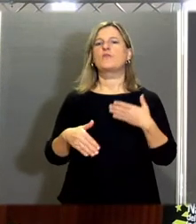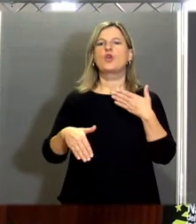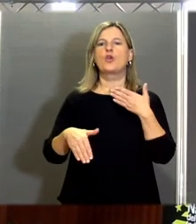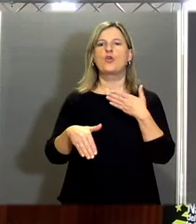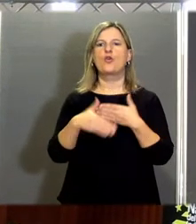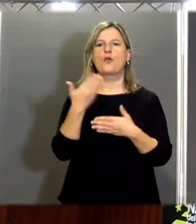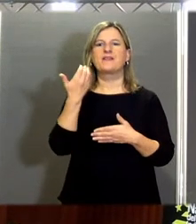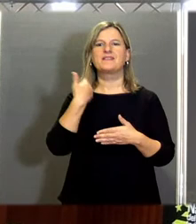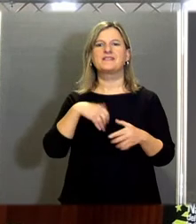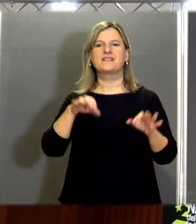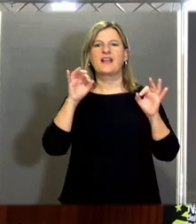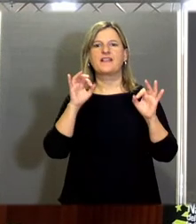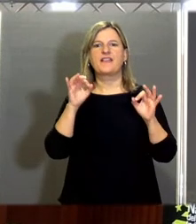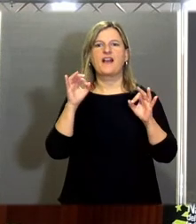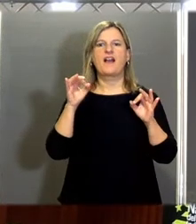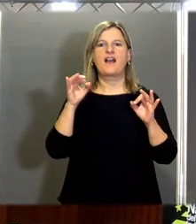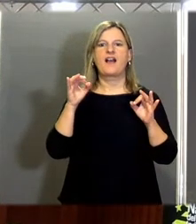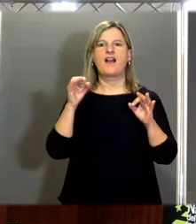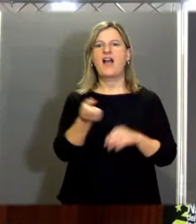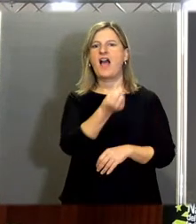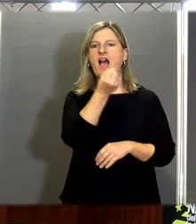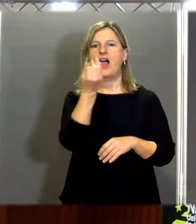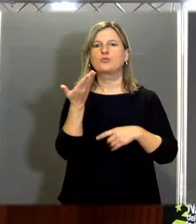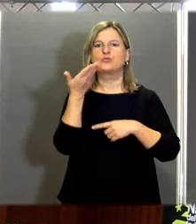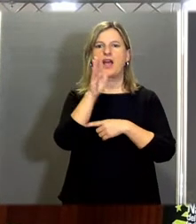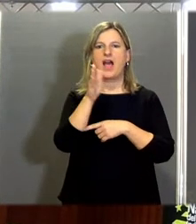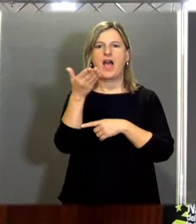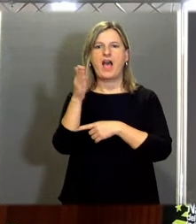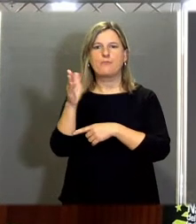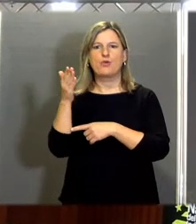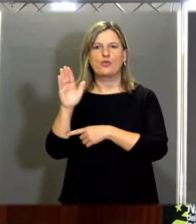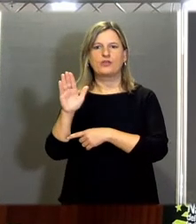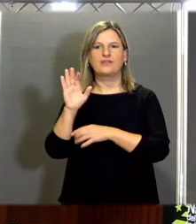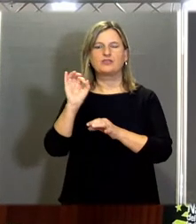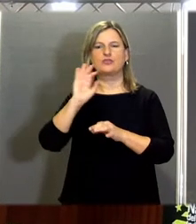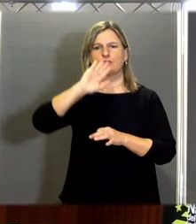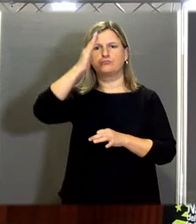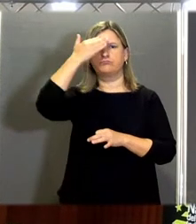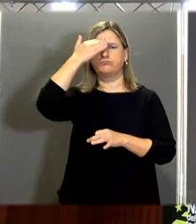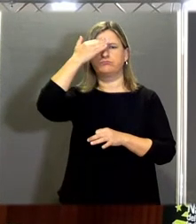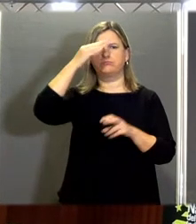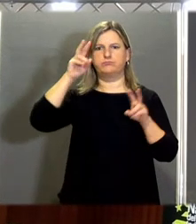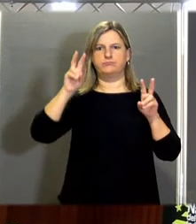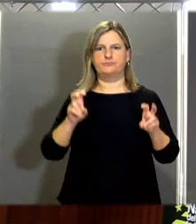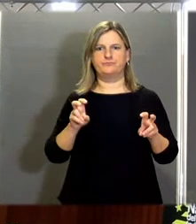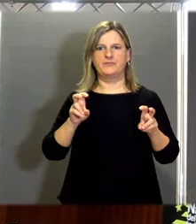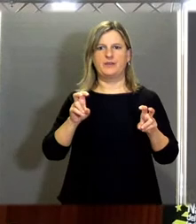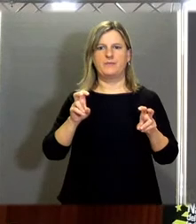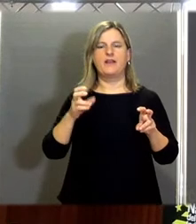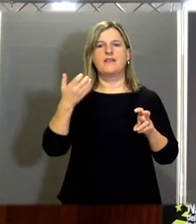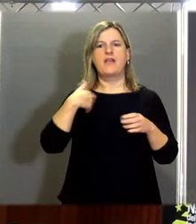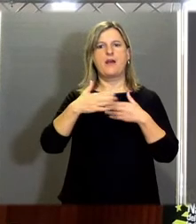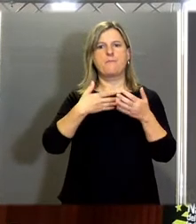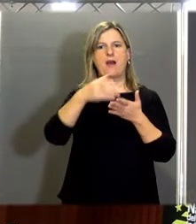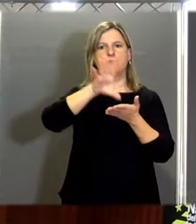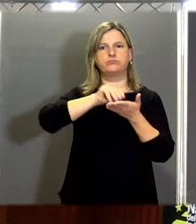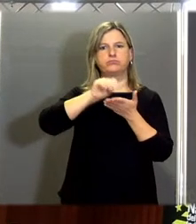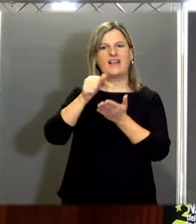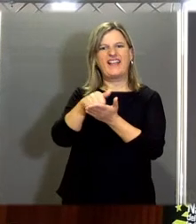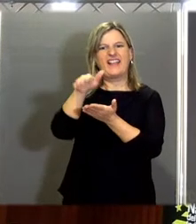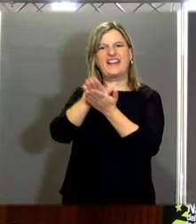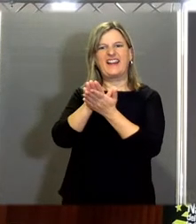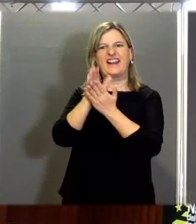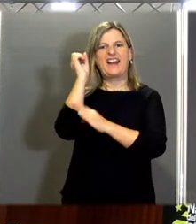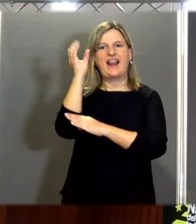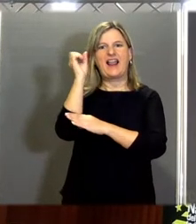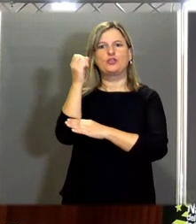Comencem doncs ara sí amb algunes de les aportacions més significatives recollides pels relators a les